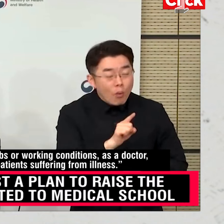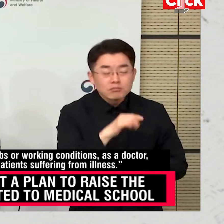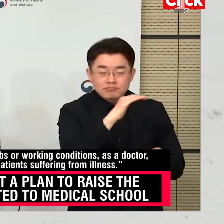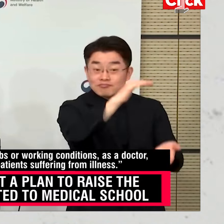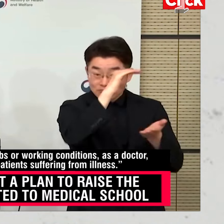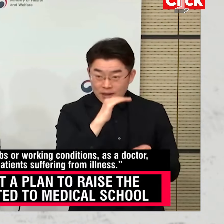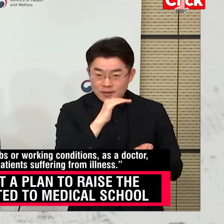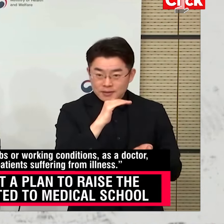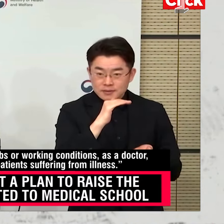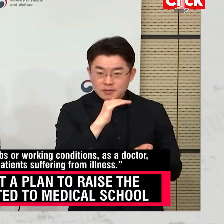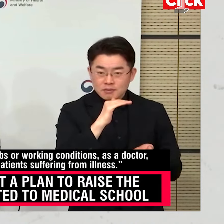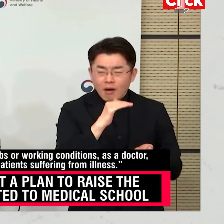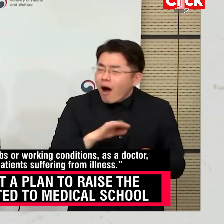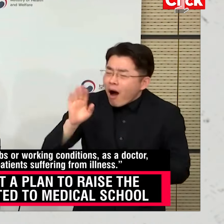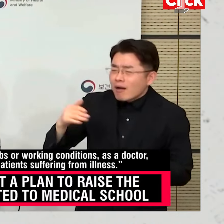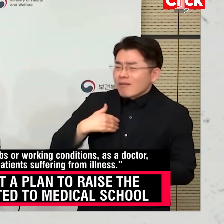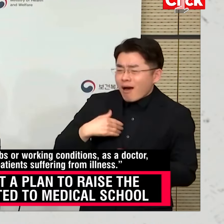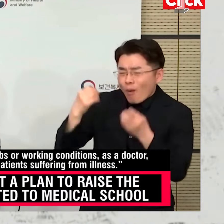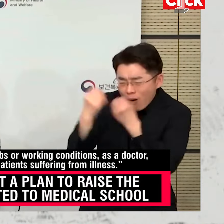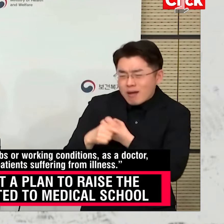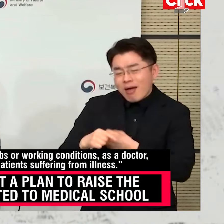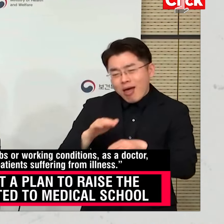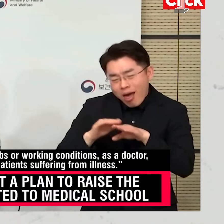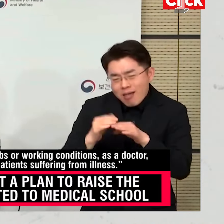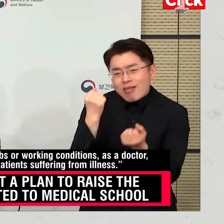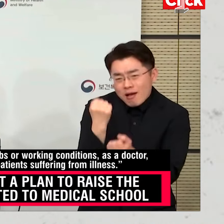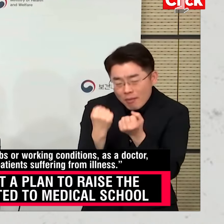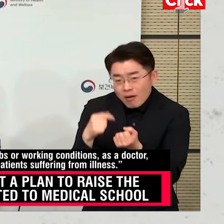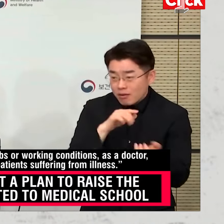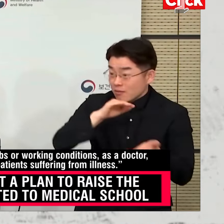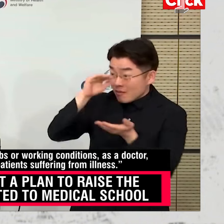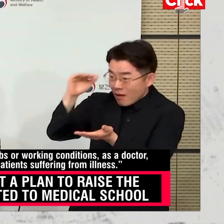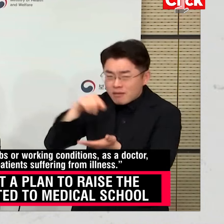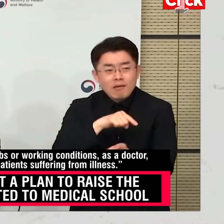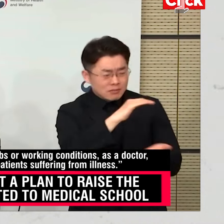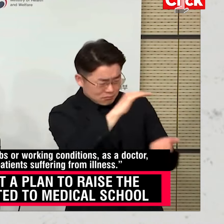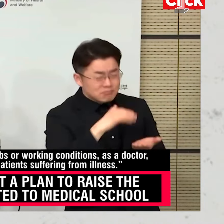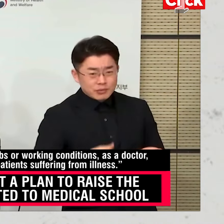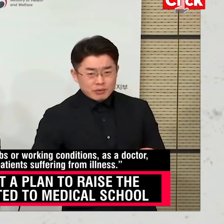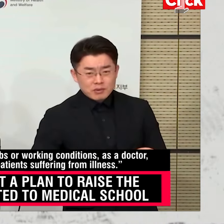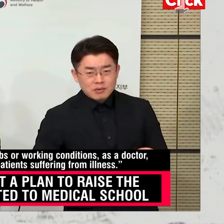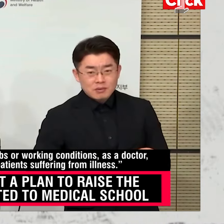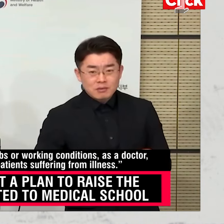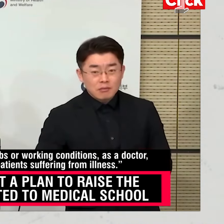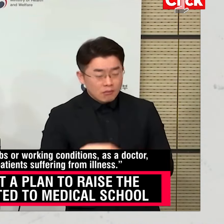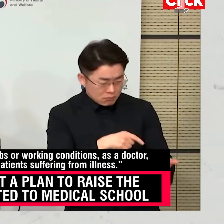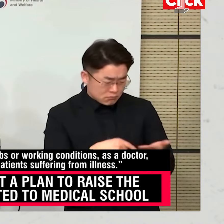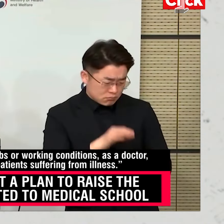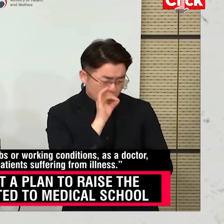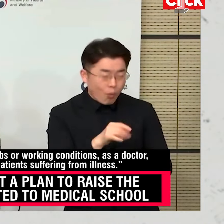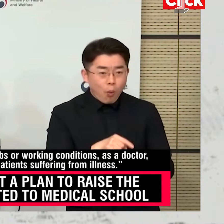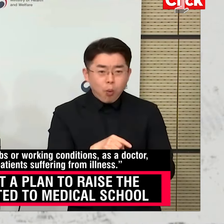그러면 거기에 이제 나 사실은 그게 아니라 뭐 여러 가지 이유를 설명할 수 있는 기회를 제공하는 거죠. 그래서 그것이 타당하다